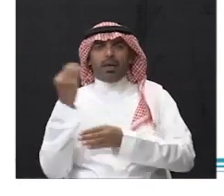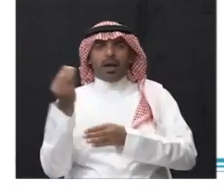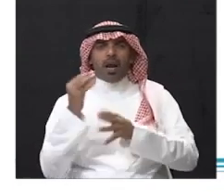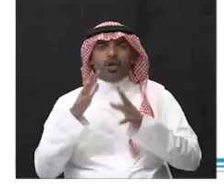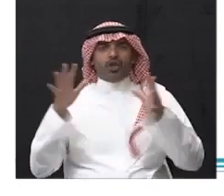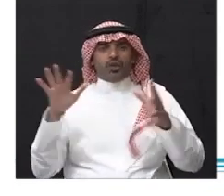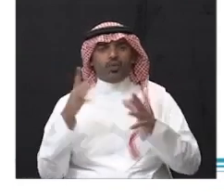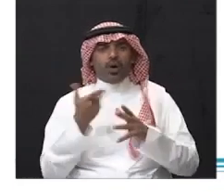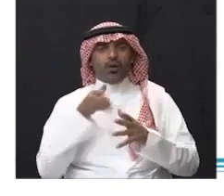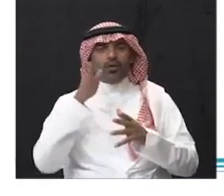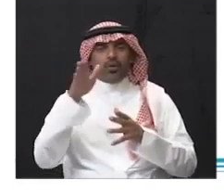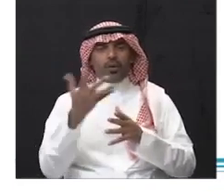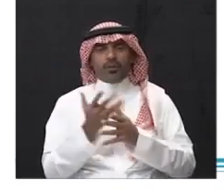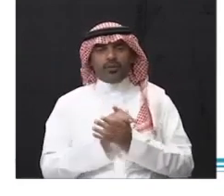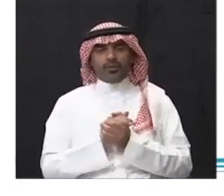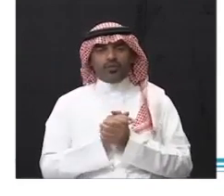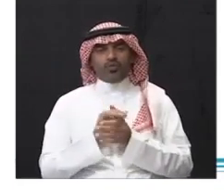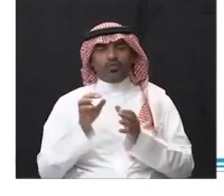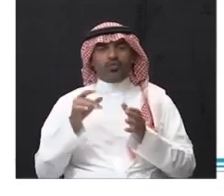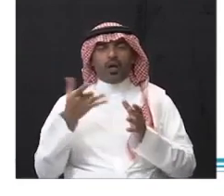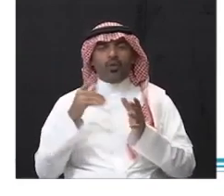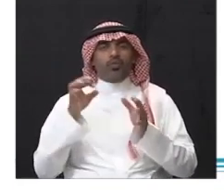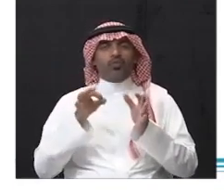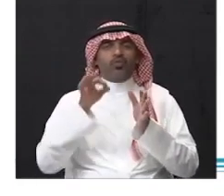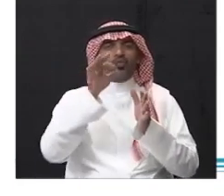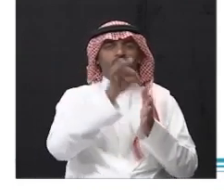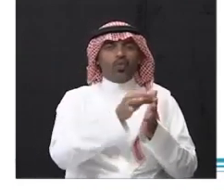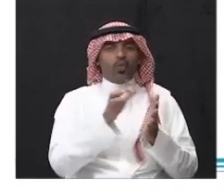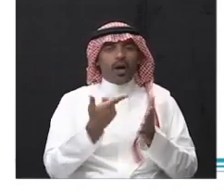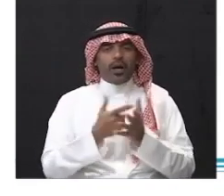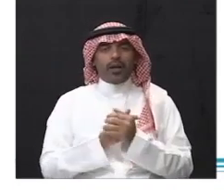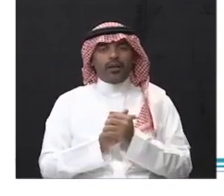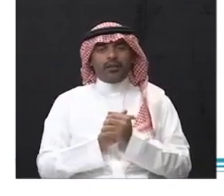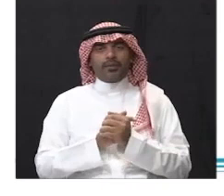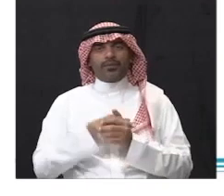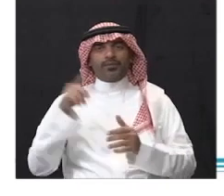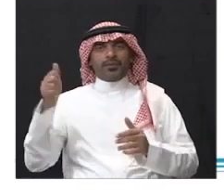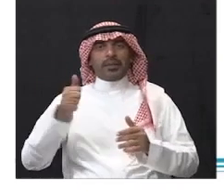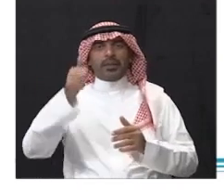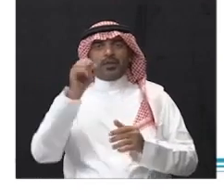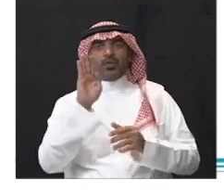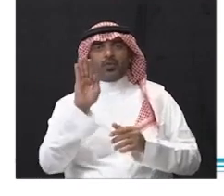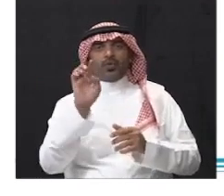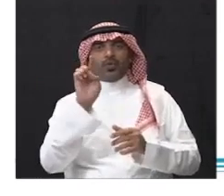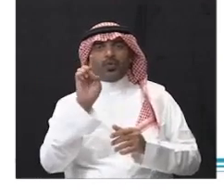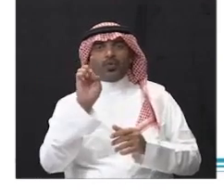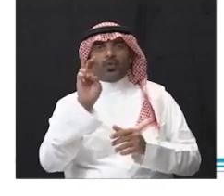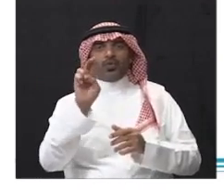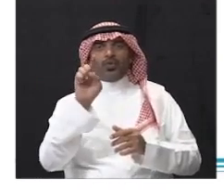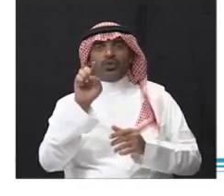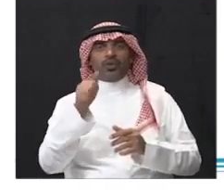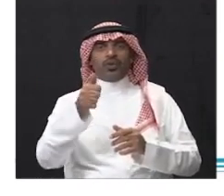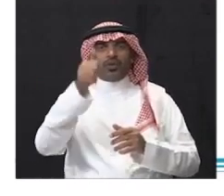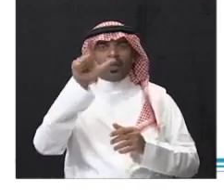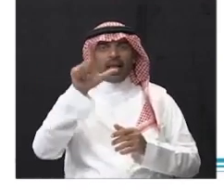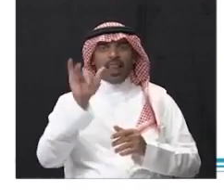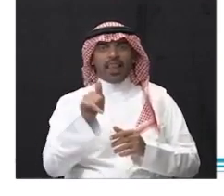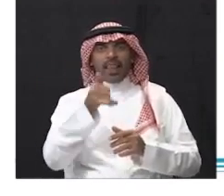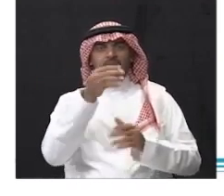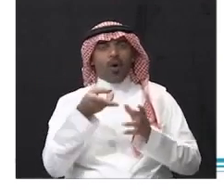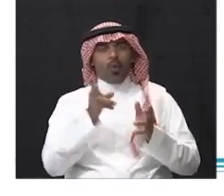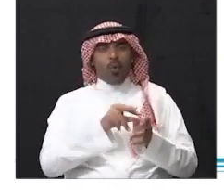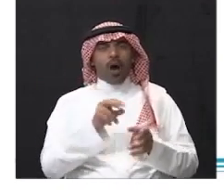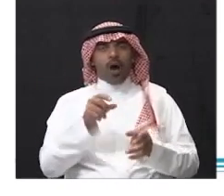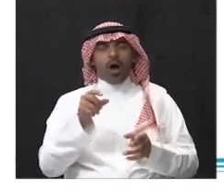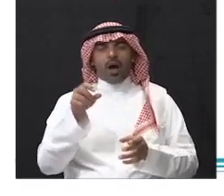ما هي النتيجة؟ النتيجة وإليه يعود استكمال اكتشاف أستراليا التي